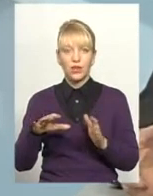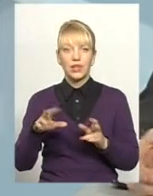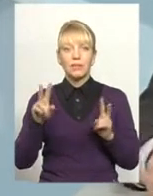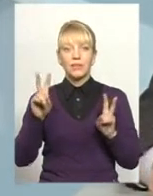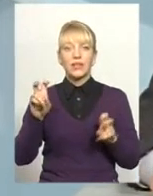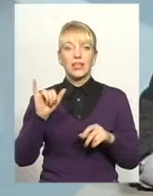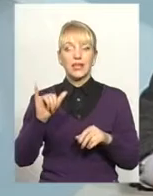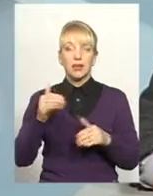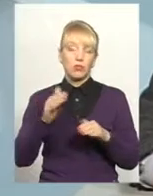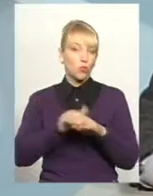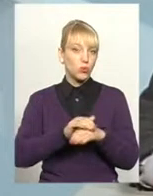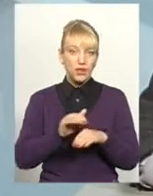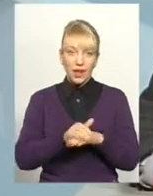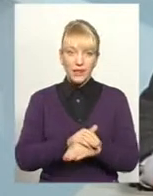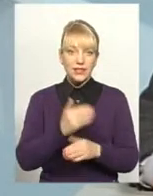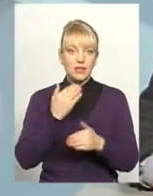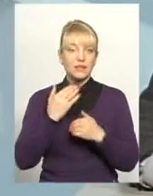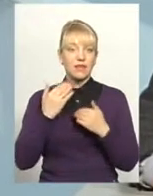Будь ласка, звертайтесь, і